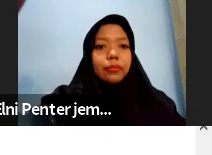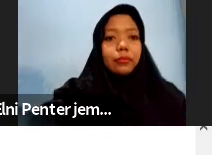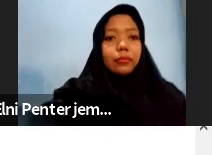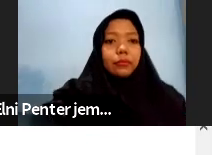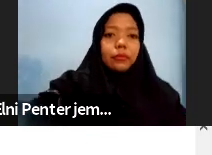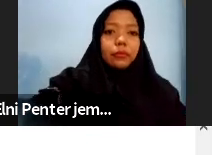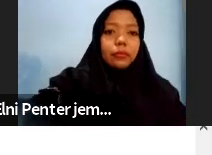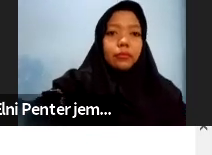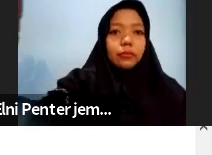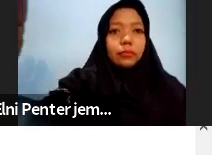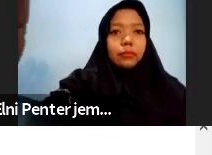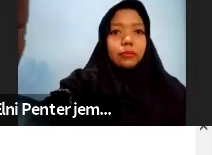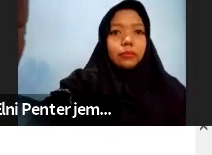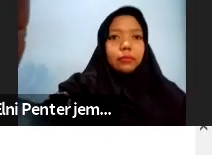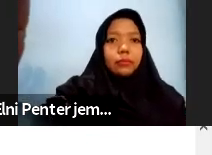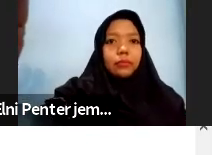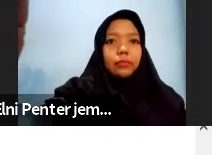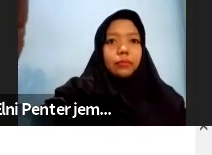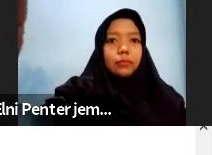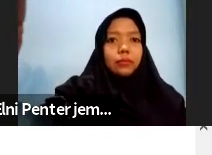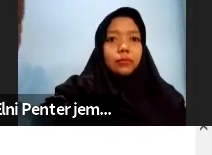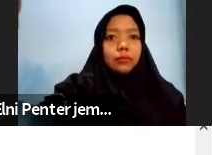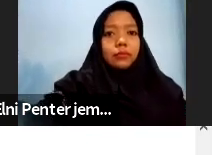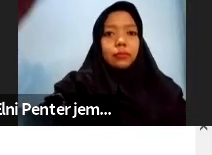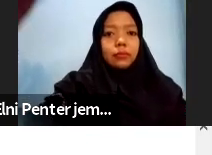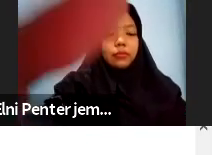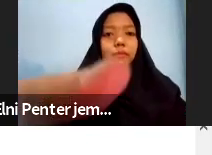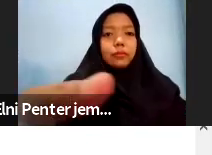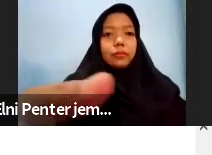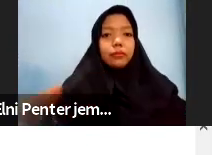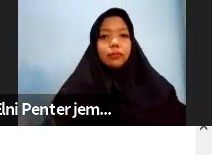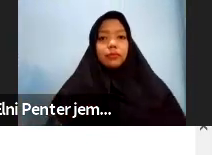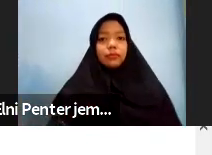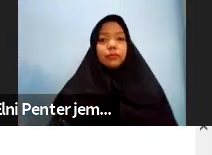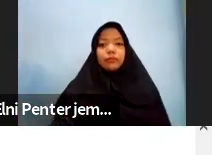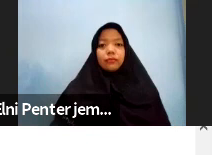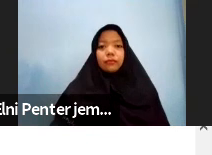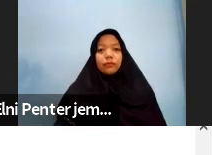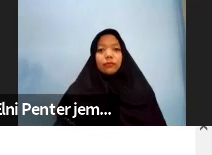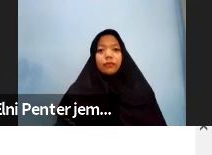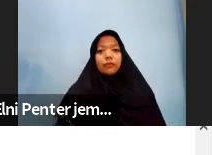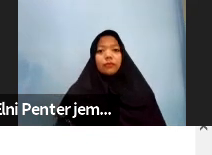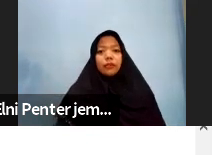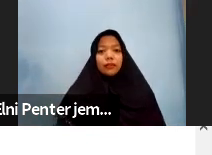Mereka pun berlari-lari sambil melihat ke atas